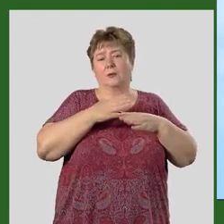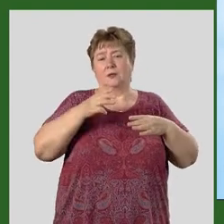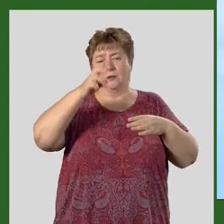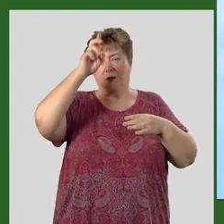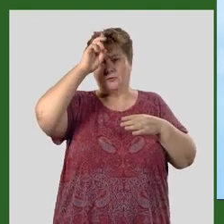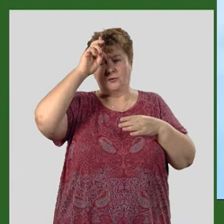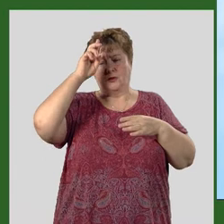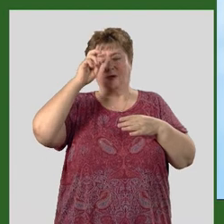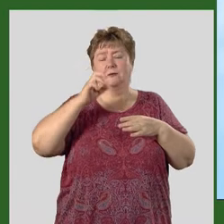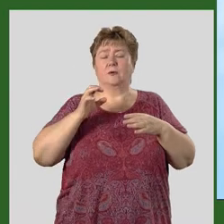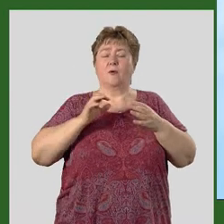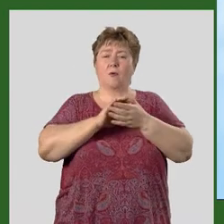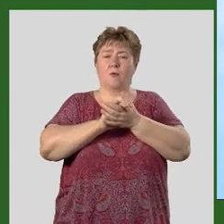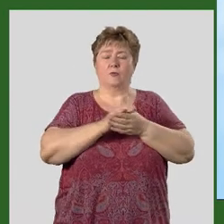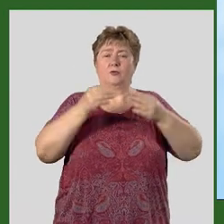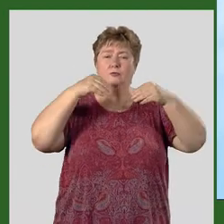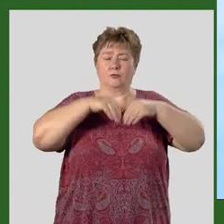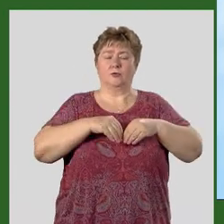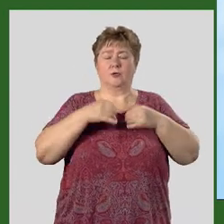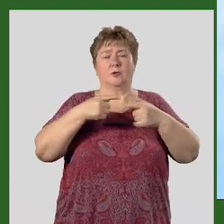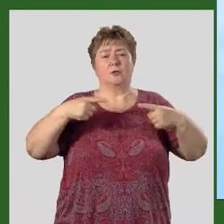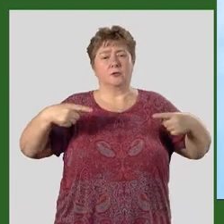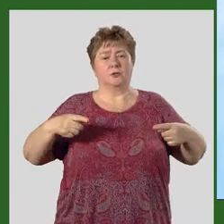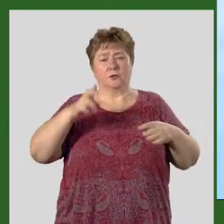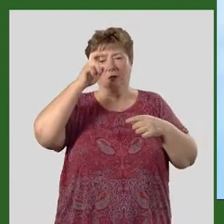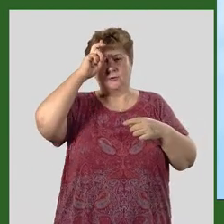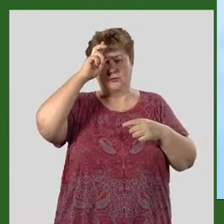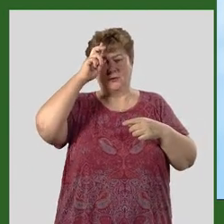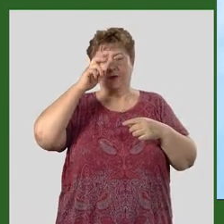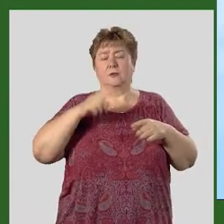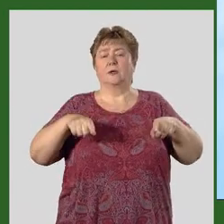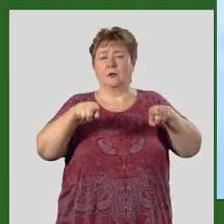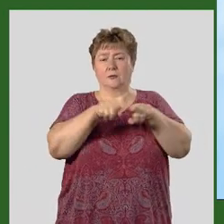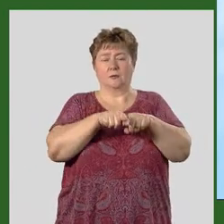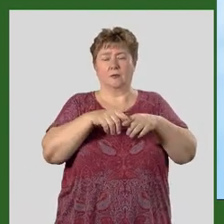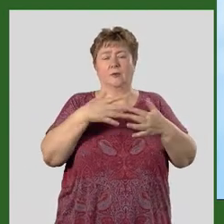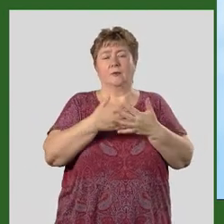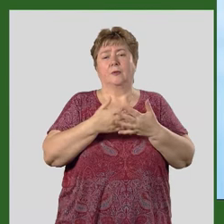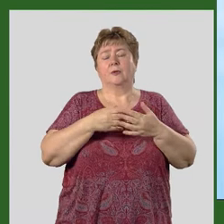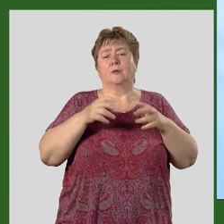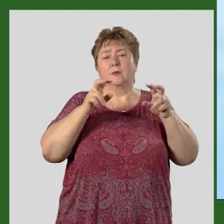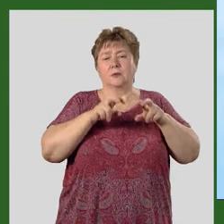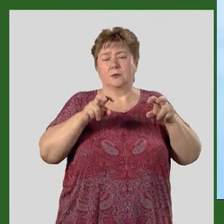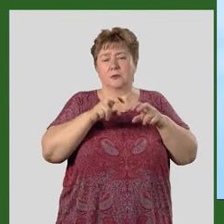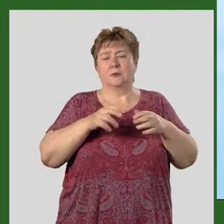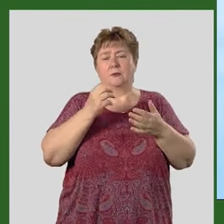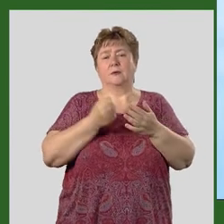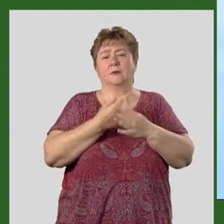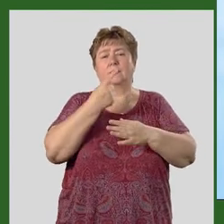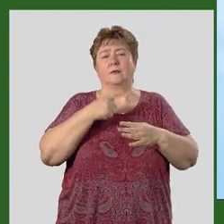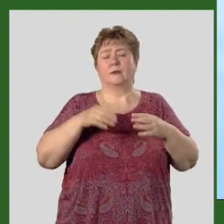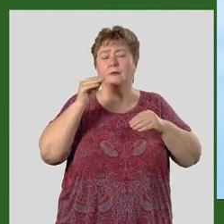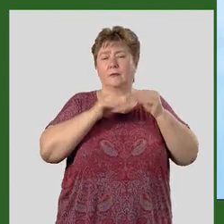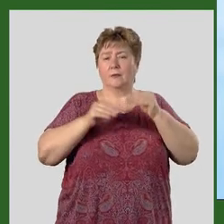отдельных государств и обществ внутри различных государств. Также предметом исследования является